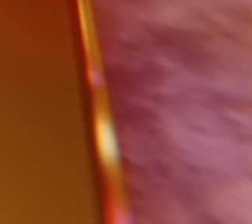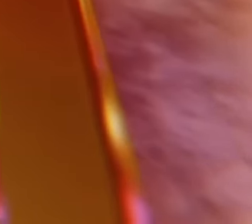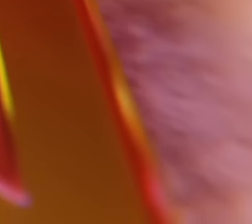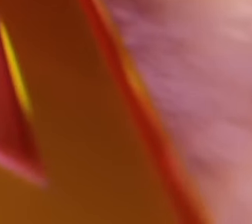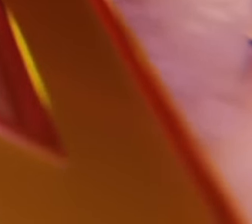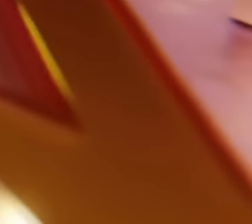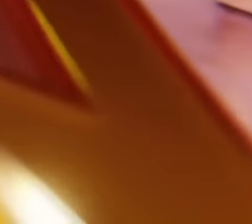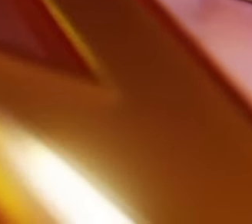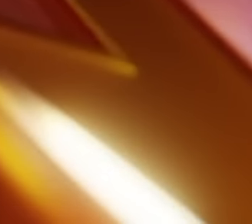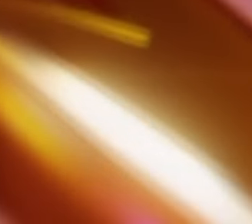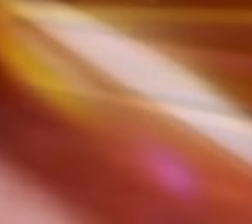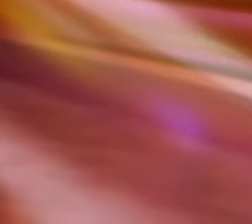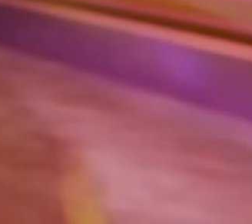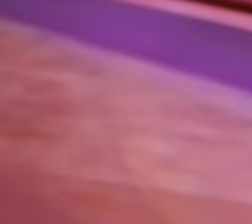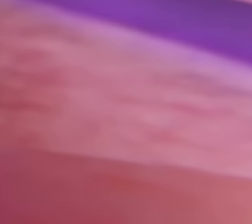حجتين يا